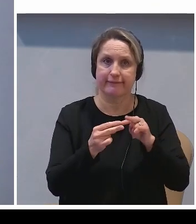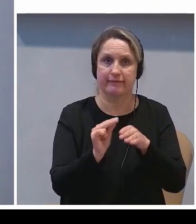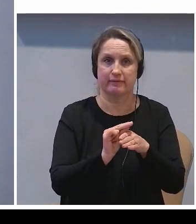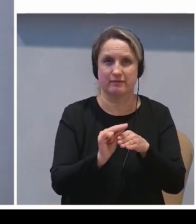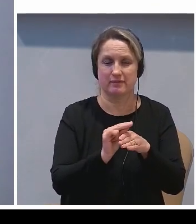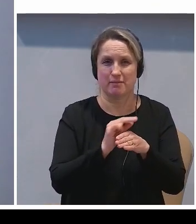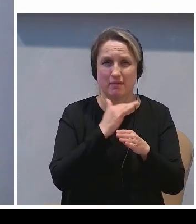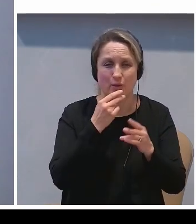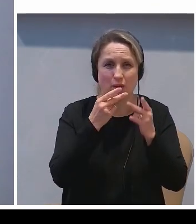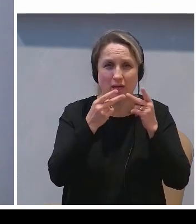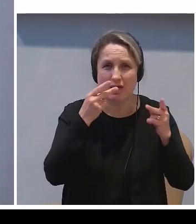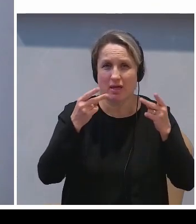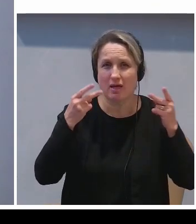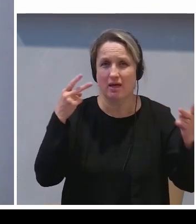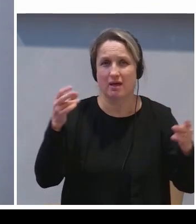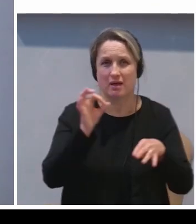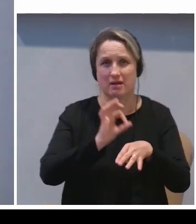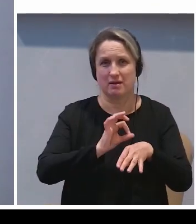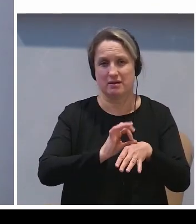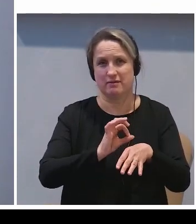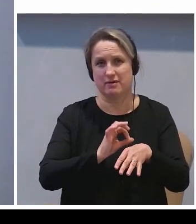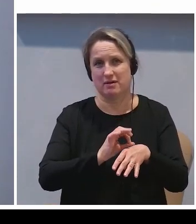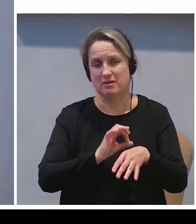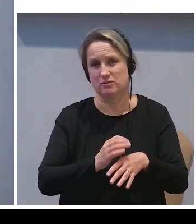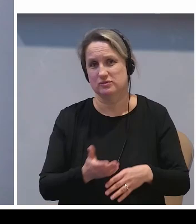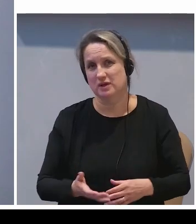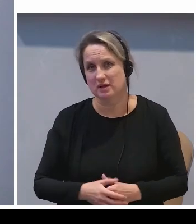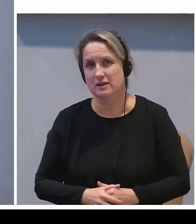paljudele erinevatele haigustele.